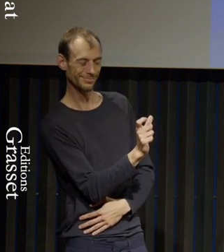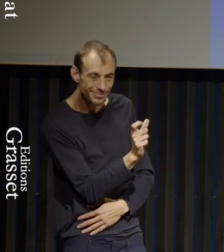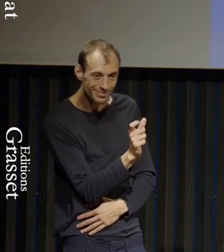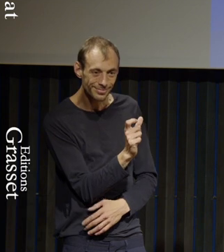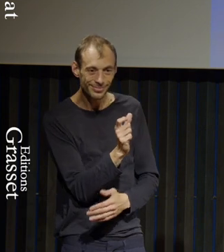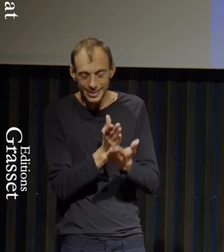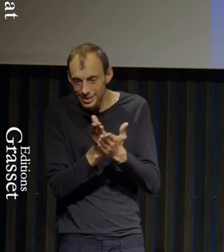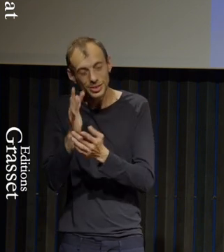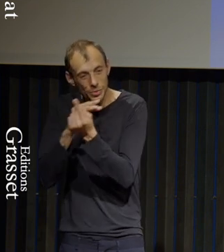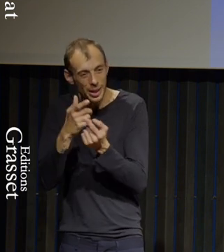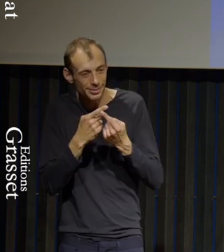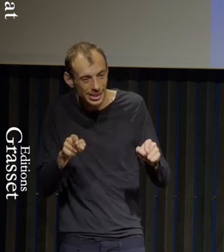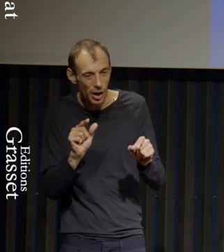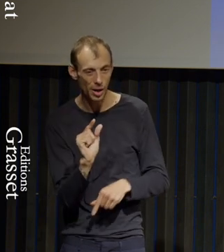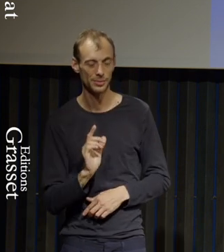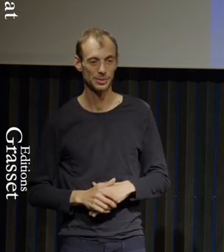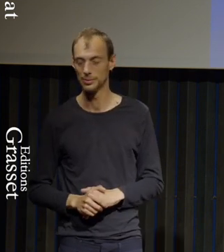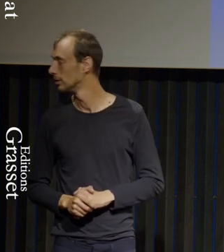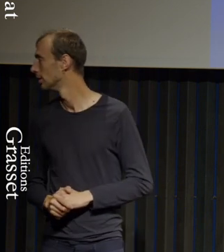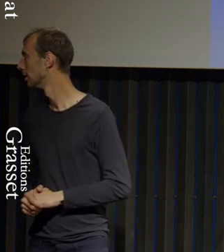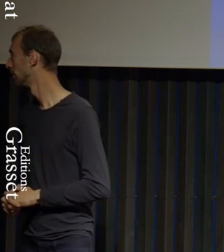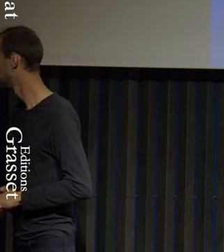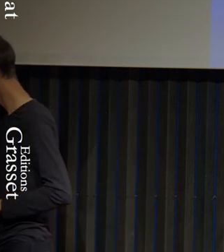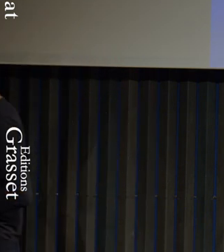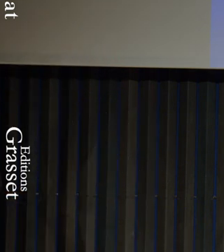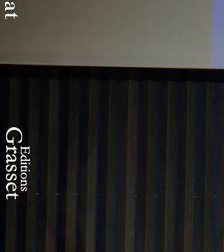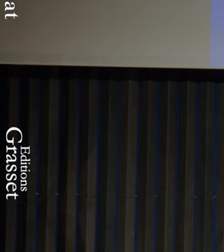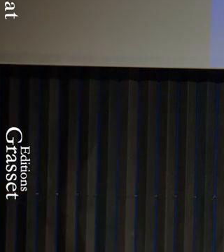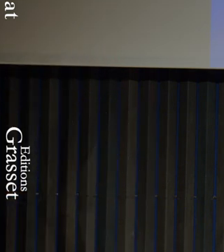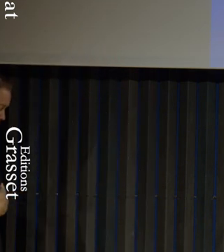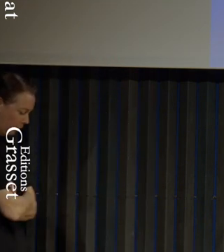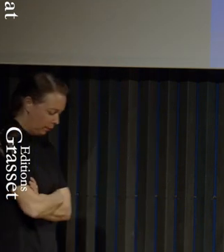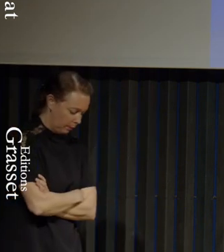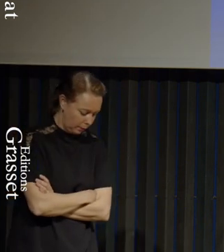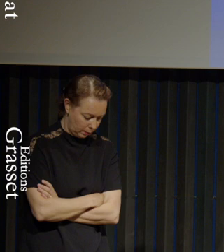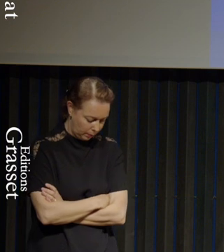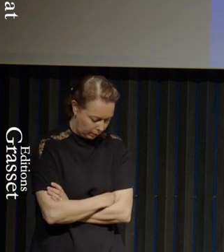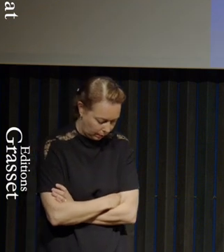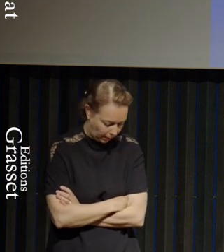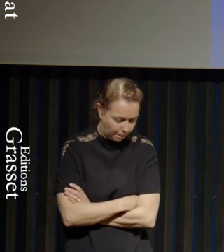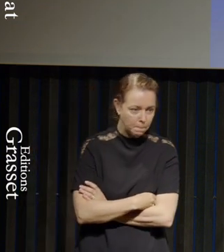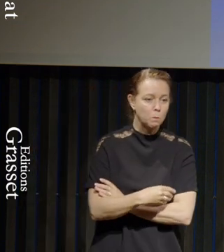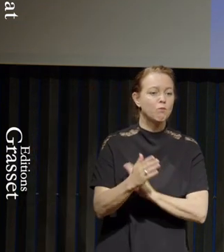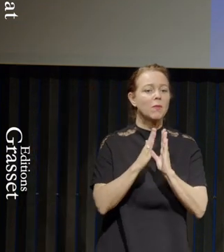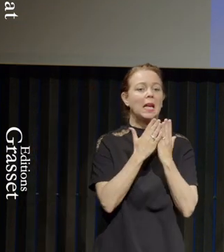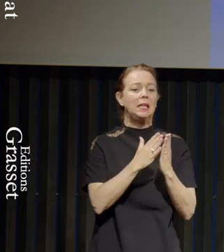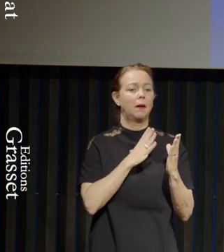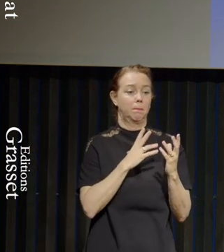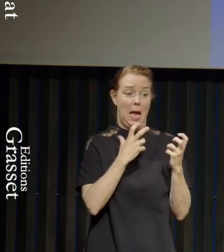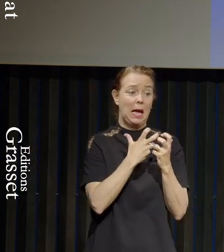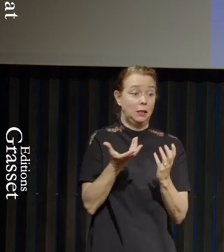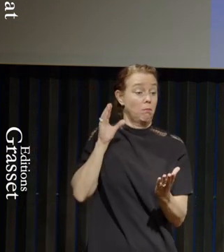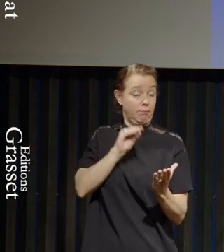exemple dans ce livre qui m'a marqué parce qu'il caractérise vraiment cette façon